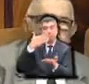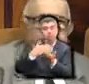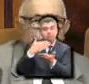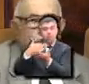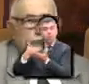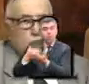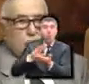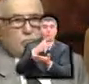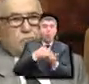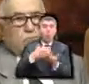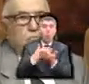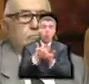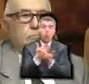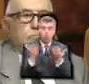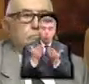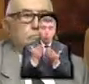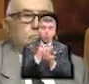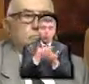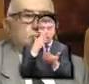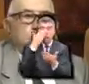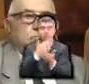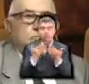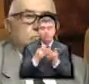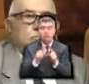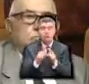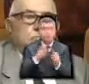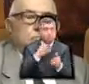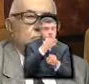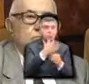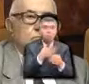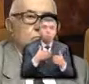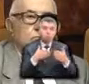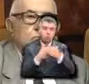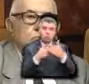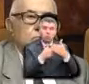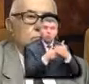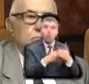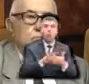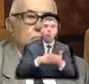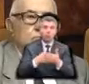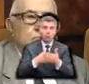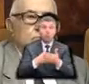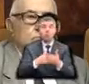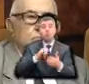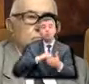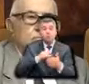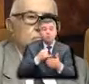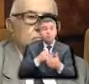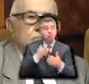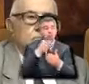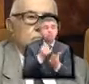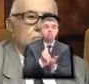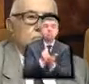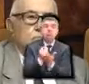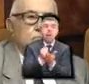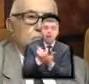المقطوعة يعني ضيعت الكثير من مصالح الساكنة ومن مصالح عدد من الشباب اللي كانوا باغيين يمشيو يجازوا مباريات ديال